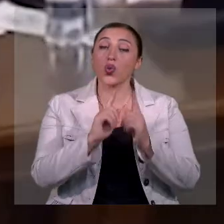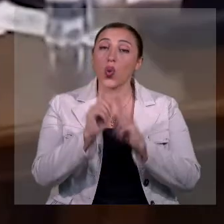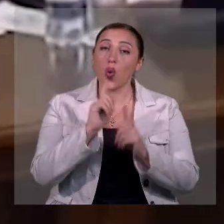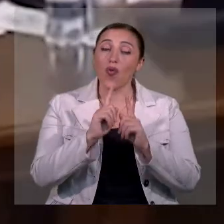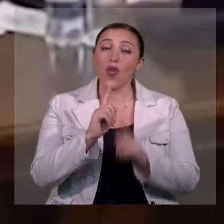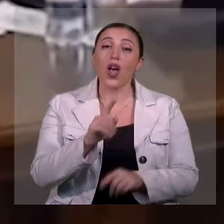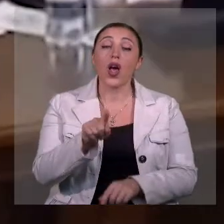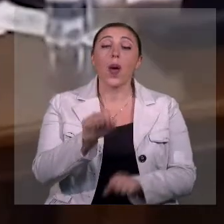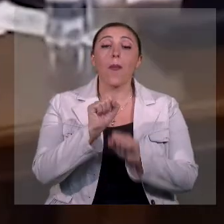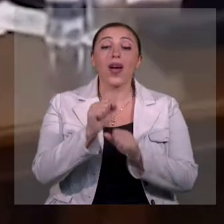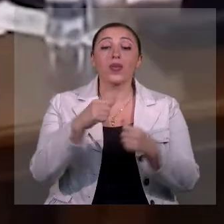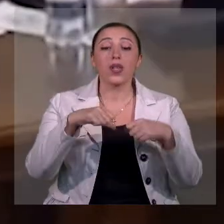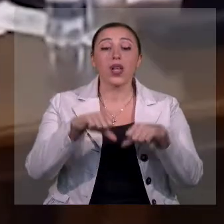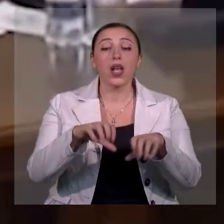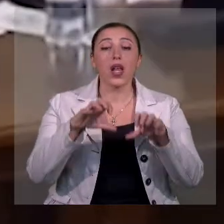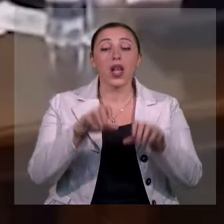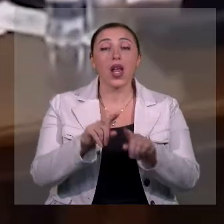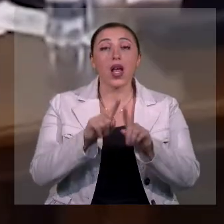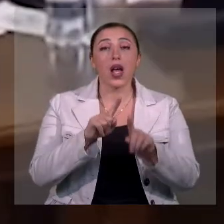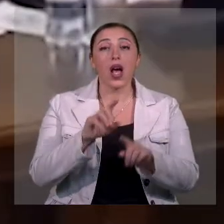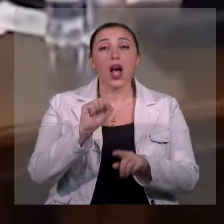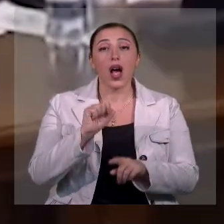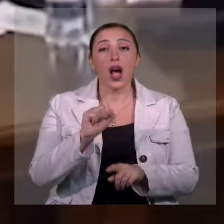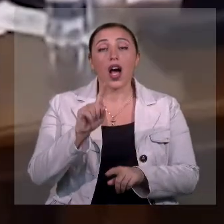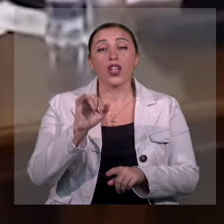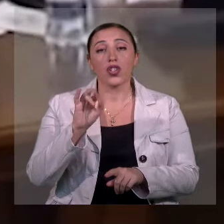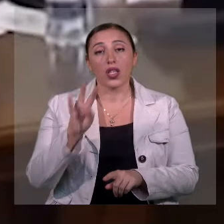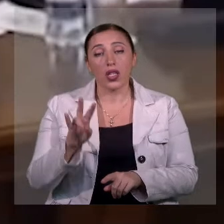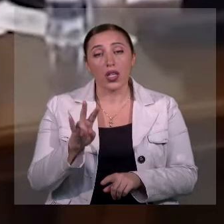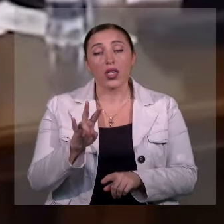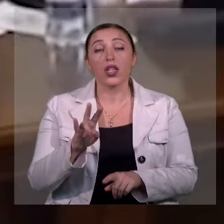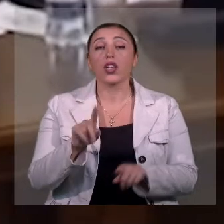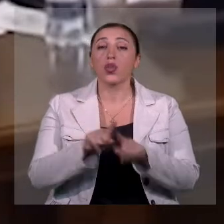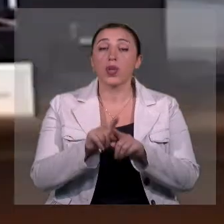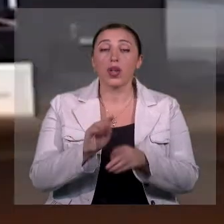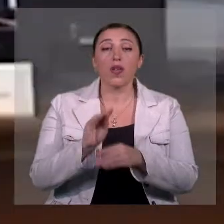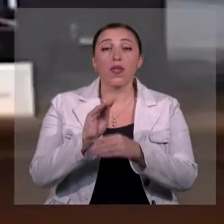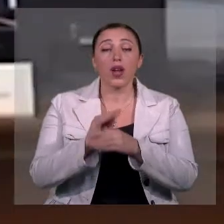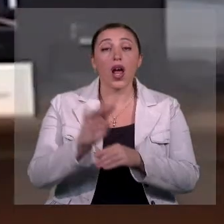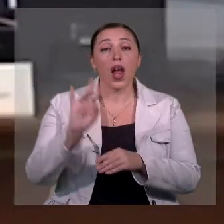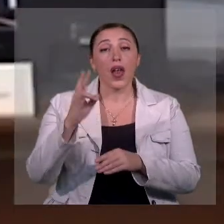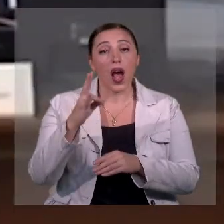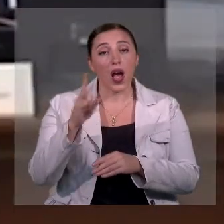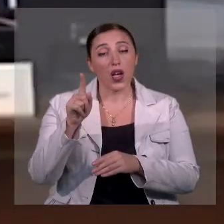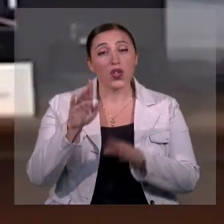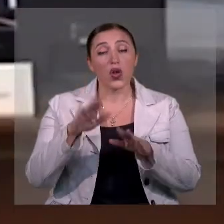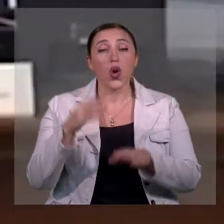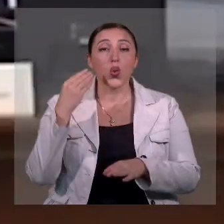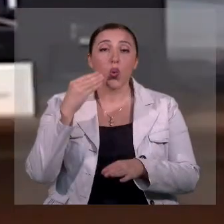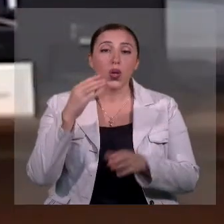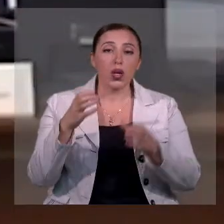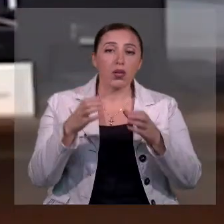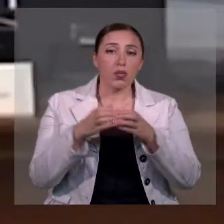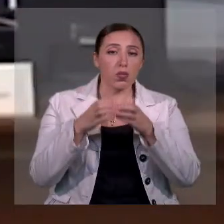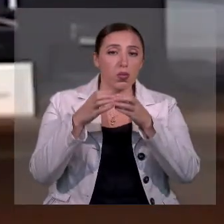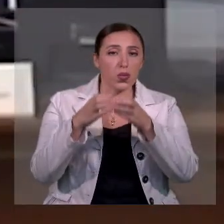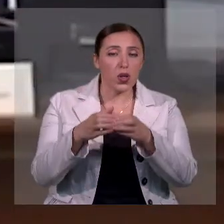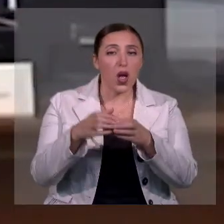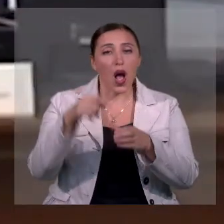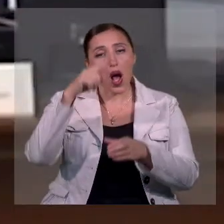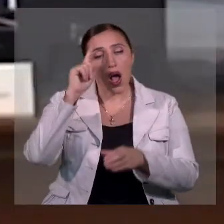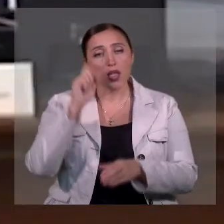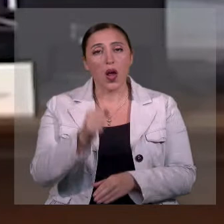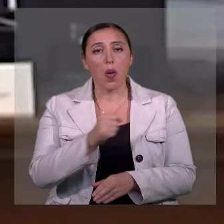պաշտպանության հանձնաժողովի փոխնախագահ Արմեն Խաչատրյանը, զգուշացնելով նաև Նախիջևանում թուրքական կազմավորումների հաշվին